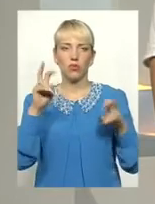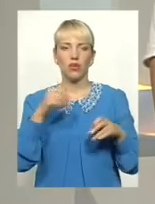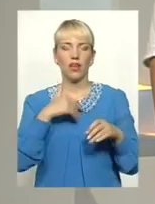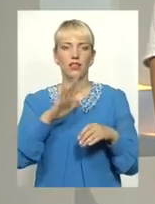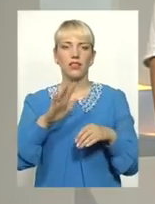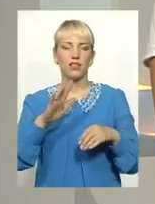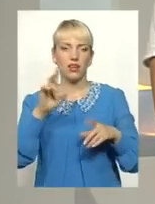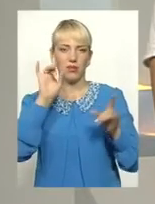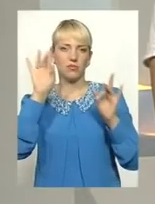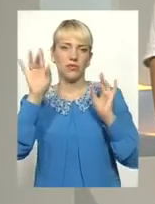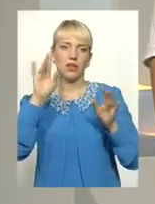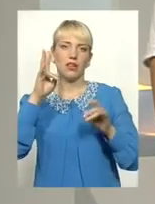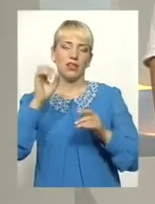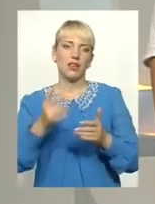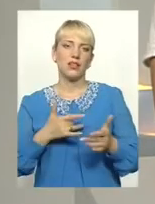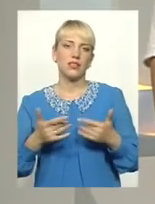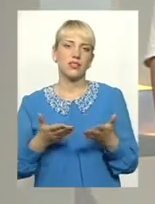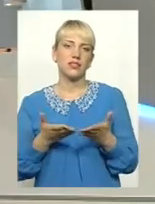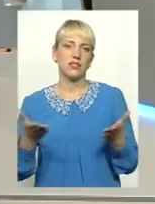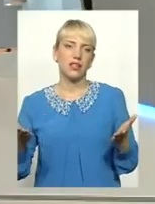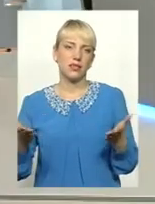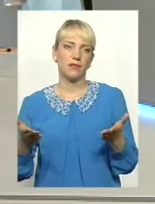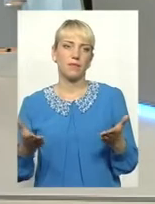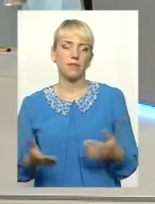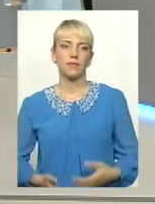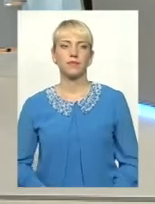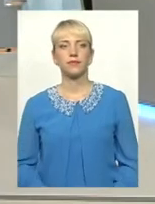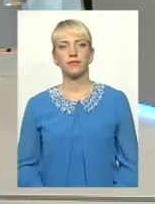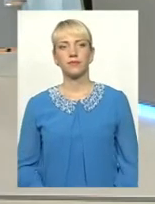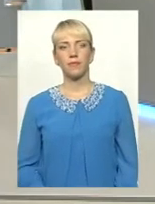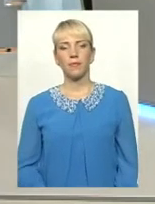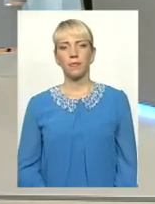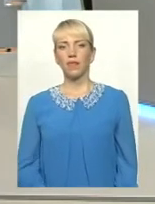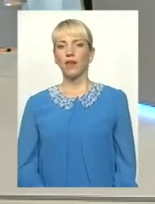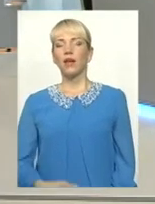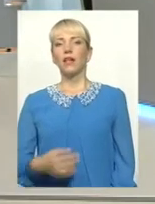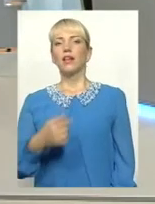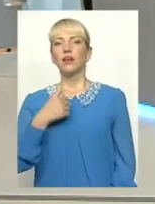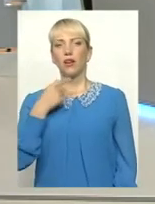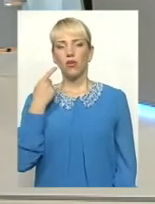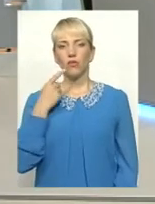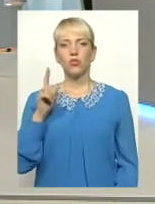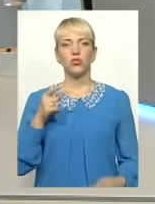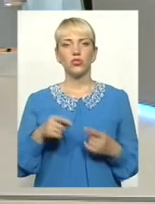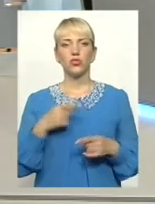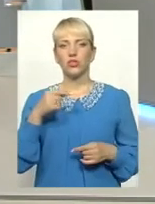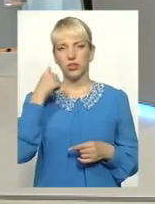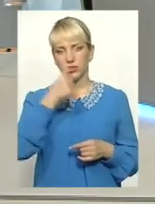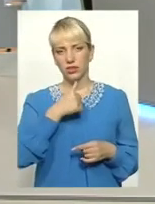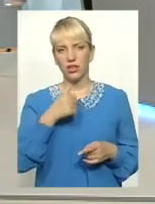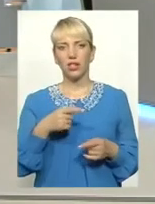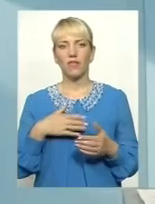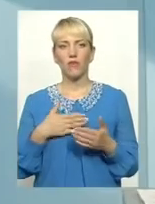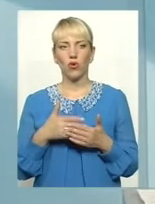сцені, ні на, я маю на увазі ту передачу, яку ми проводили. І я говорила там, що через рік те саме волонтери прийдуть до